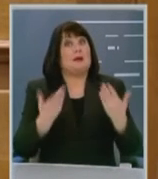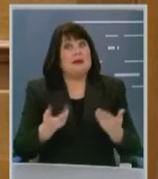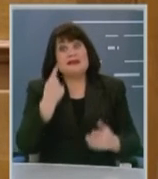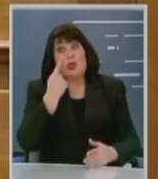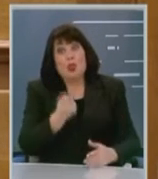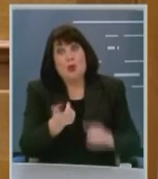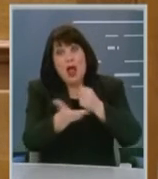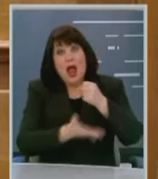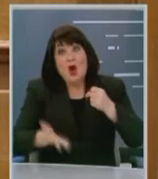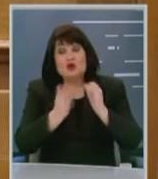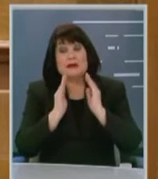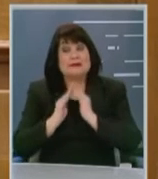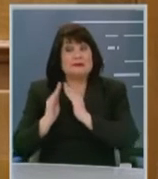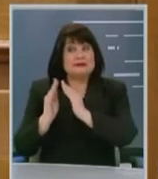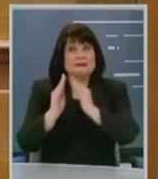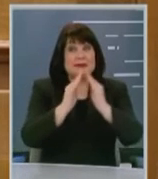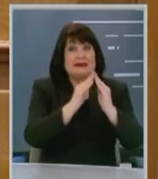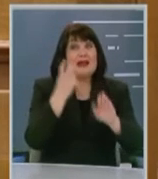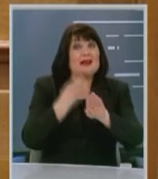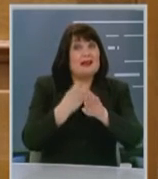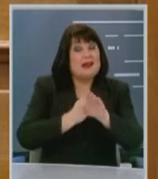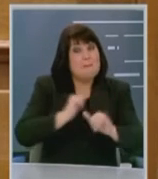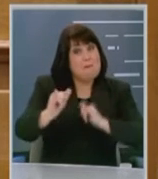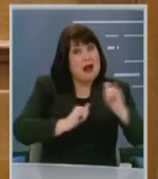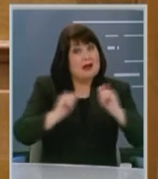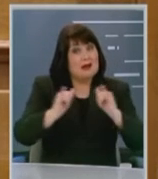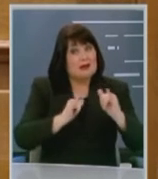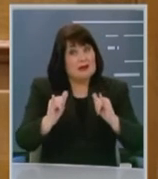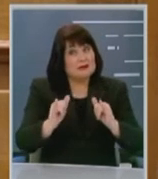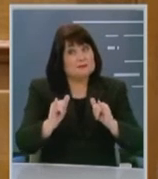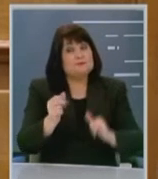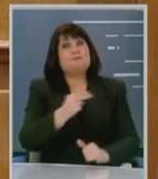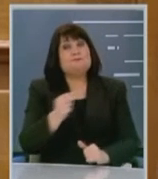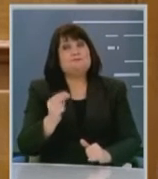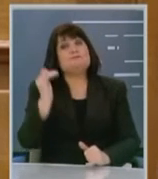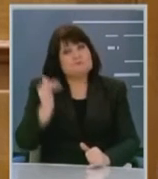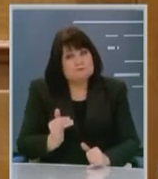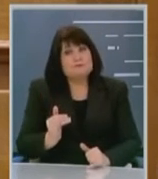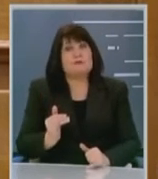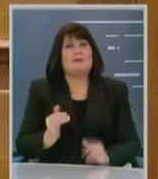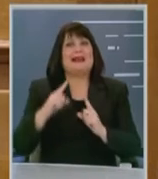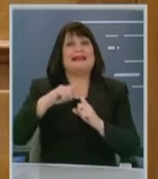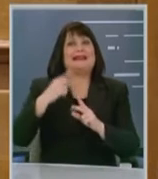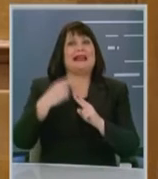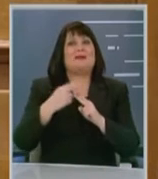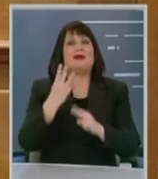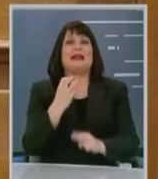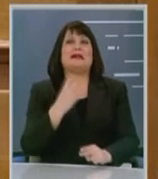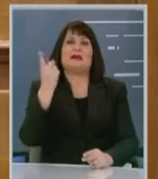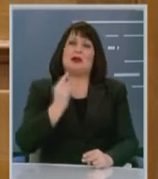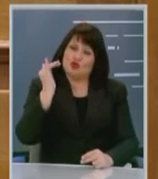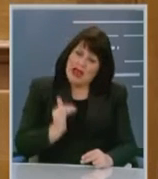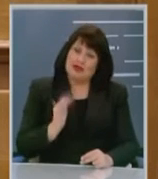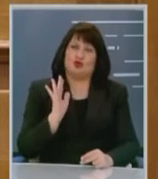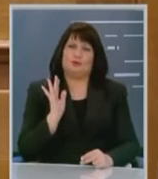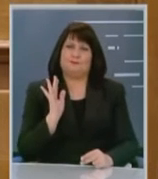των αγροτικών σπιτιών στις ορεινές μειονεκτικές περιοχές προς την κατεύθυνση μείωσης του τεκμηρίου τους κατά 30%. Να